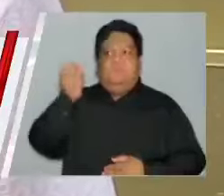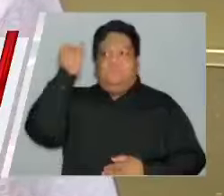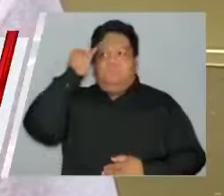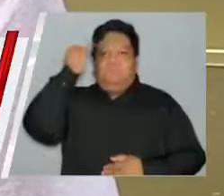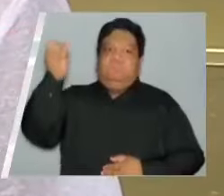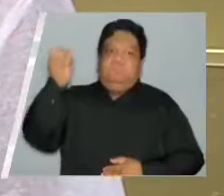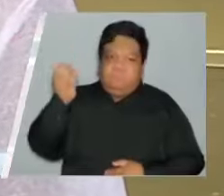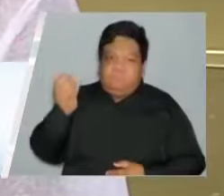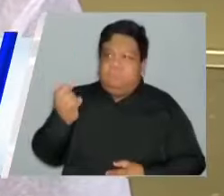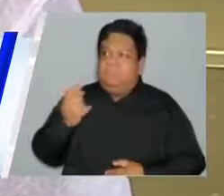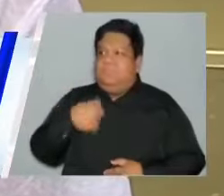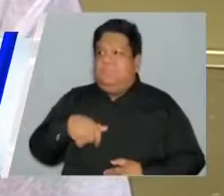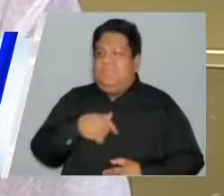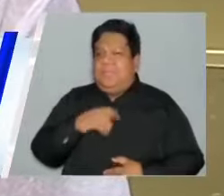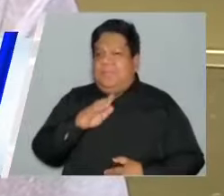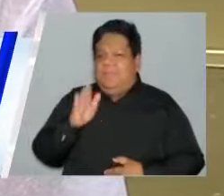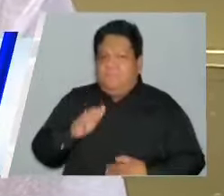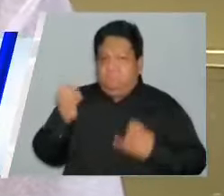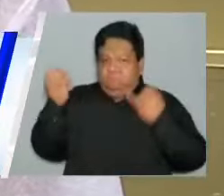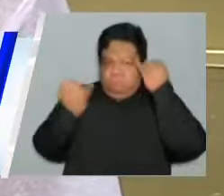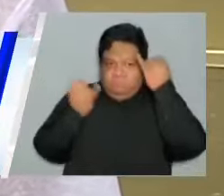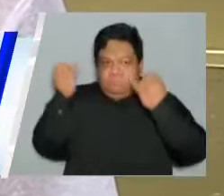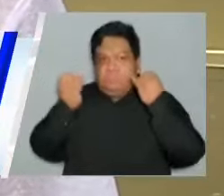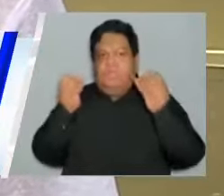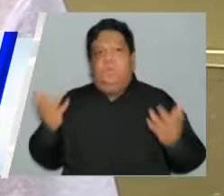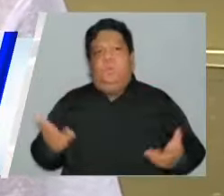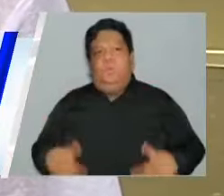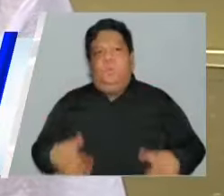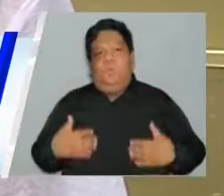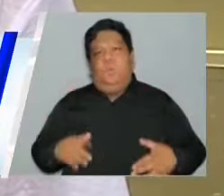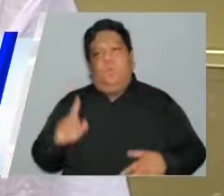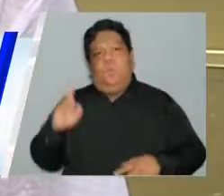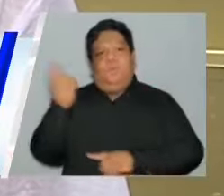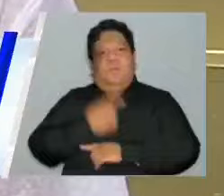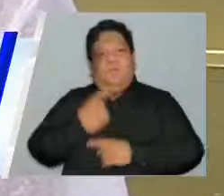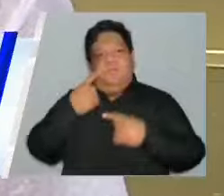namin inisip talaga na one day mangyayari ito. So parang,